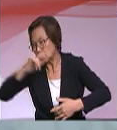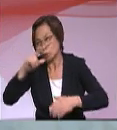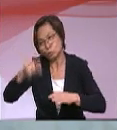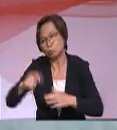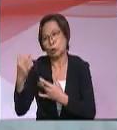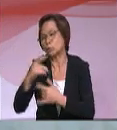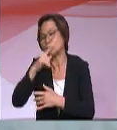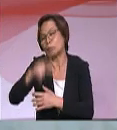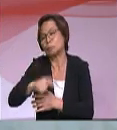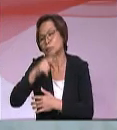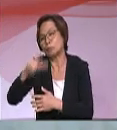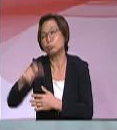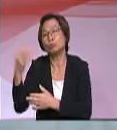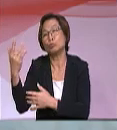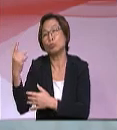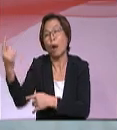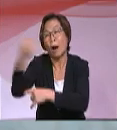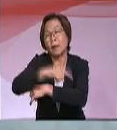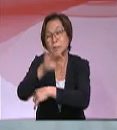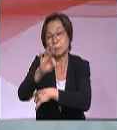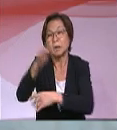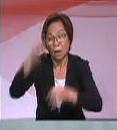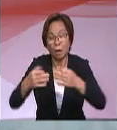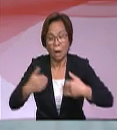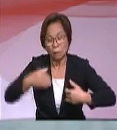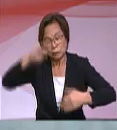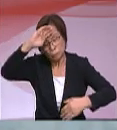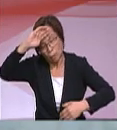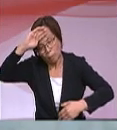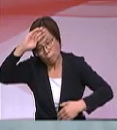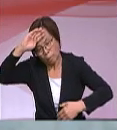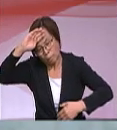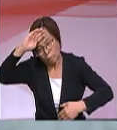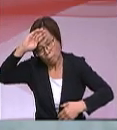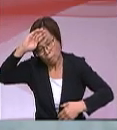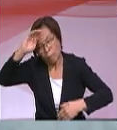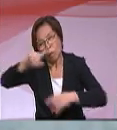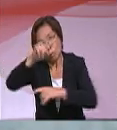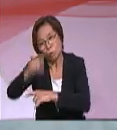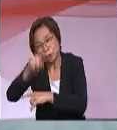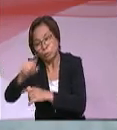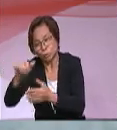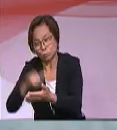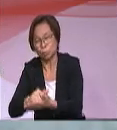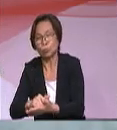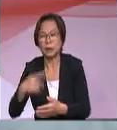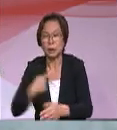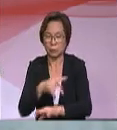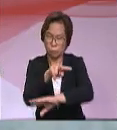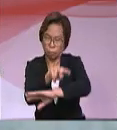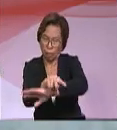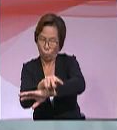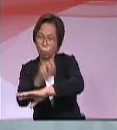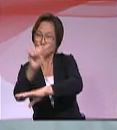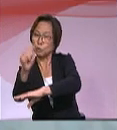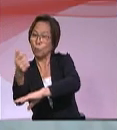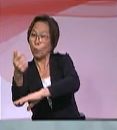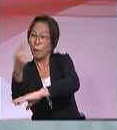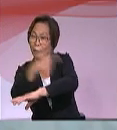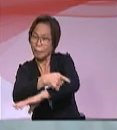tunggu ujian hari ke-9, tapi ada gejala terus kita akan ambil ujian tersebut. Jadi kita akan pantau untuk 10